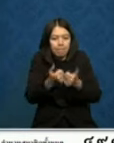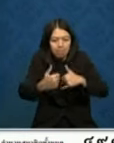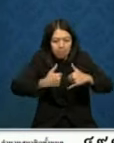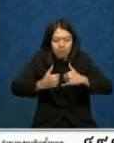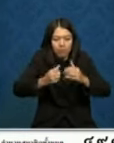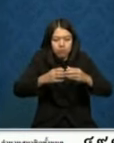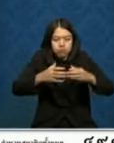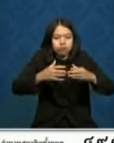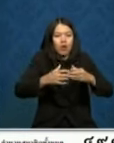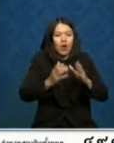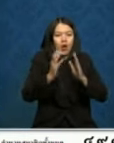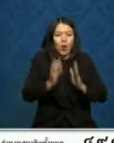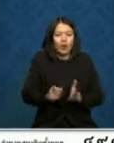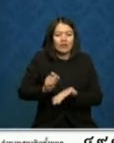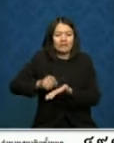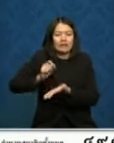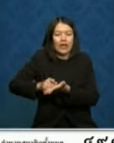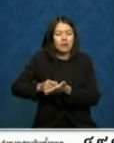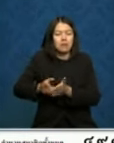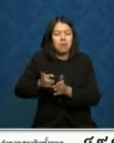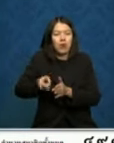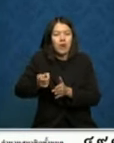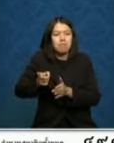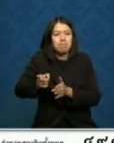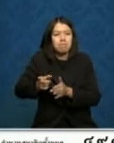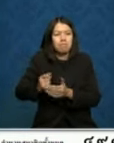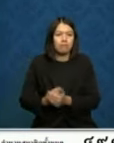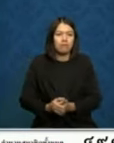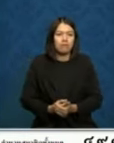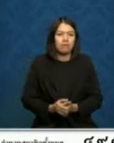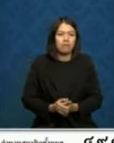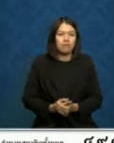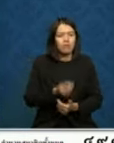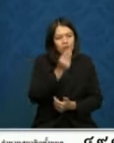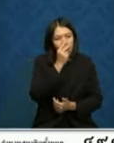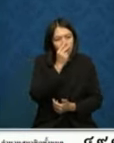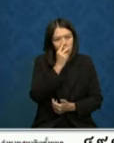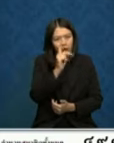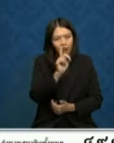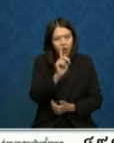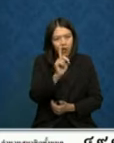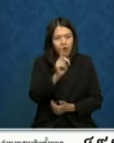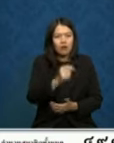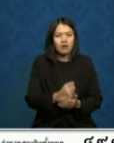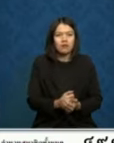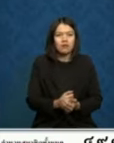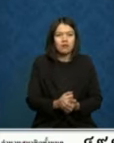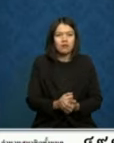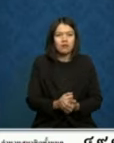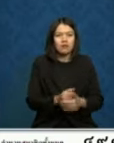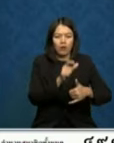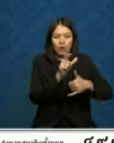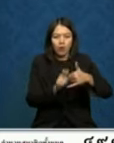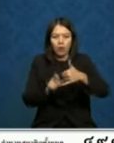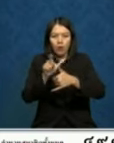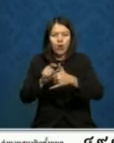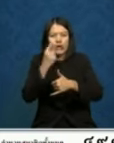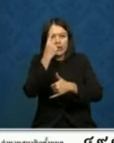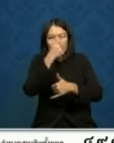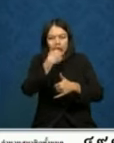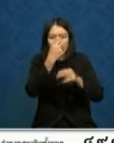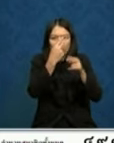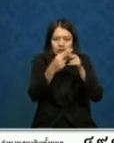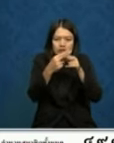ที่ก็เป็นเจ้าหน้าที่เซ็นคนเดียวกันแต่ที่มันน่าแปลกใจท่านประธานก็คือบุคคลที่มีหน้าตา